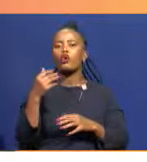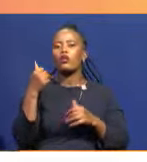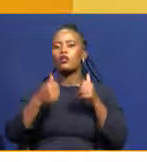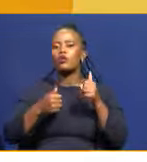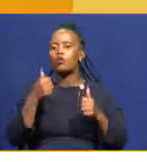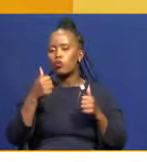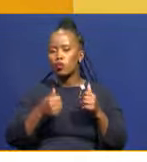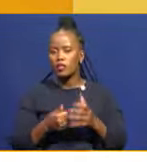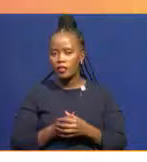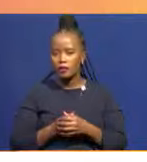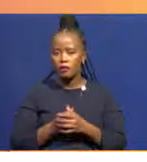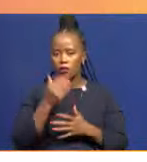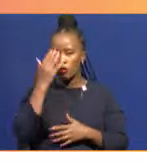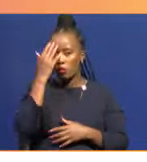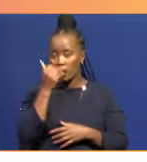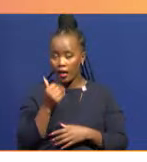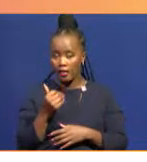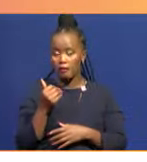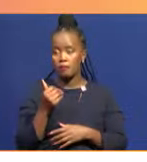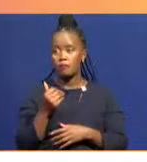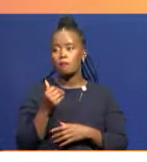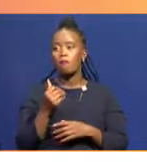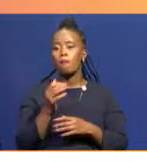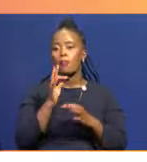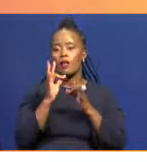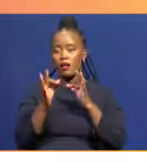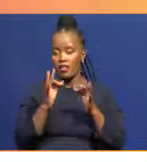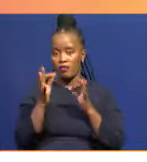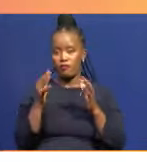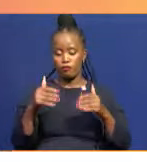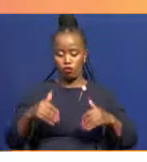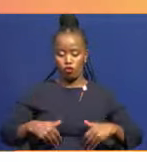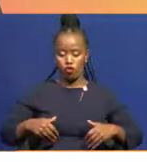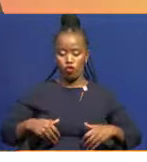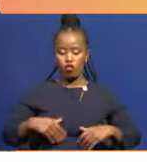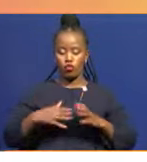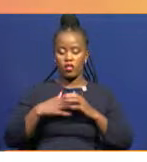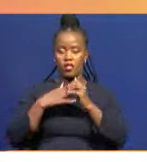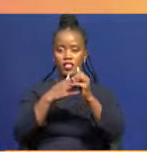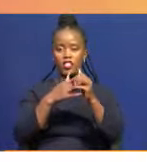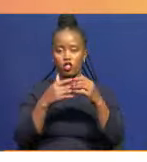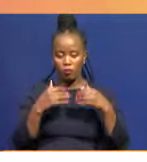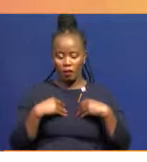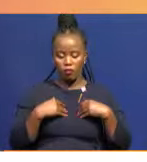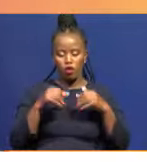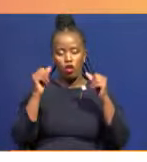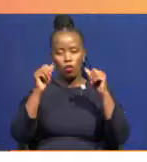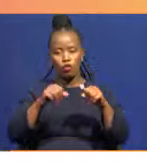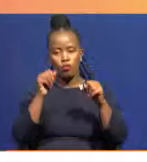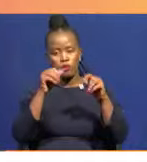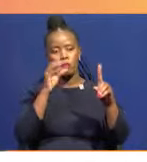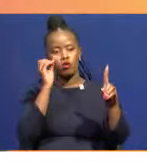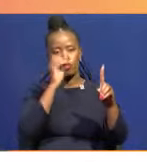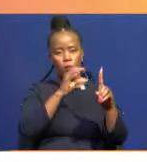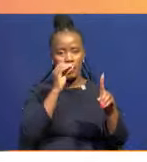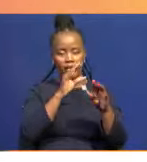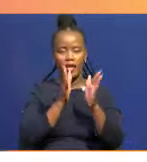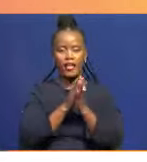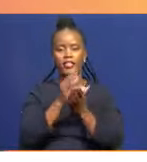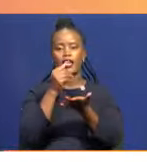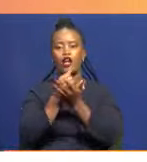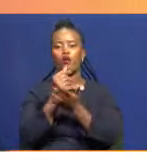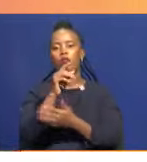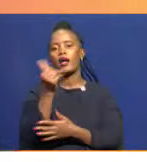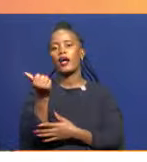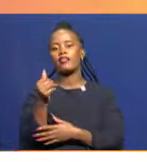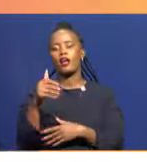nayo. Kwa sababu ukiweka kijana kwenye uongozi ataweza kumentor na kusaidia vijana wengine. Kweli. Na hiyo ni challenge